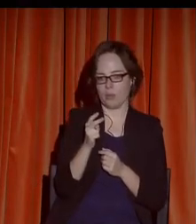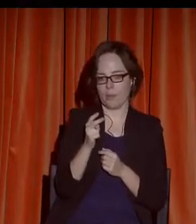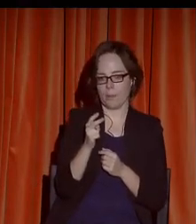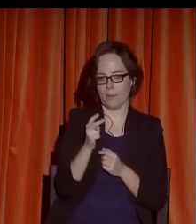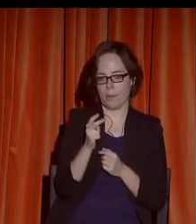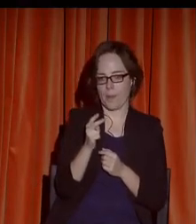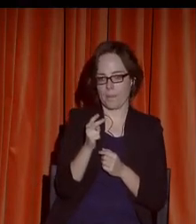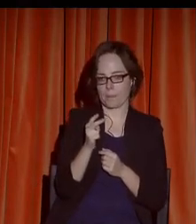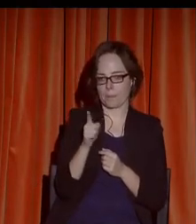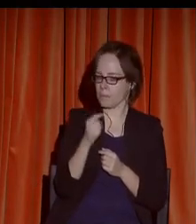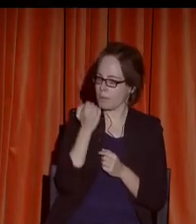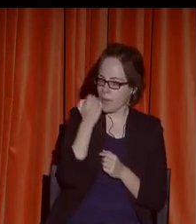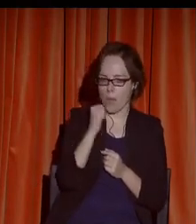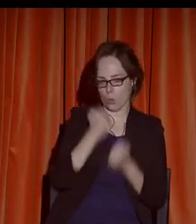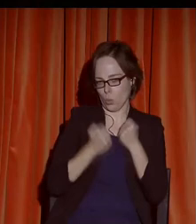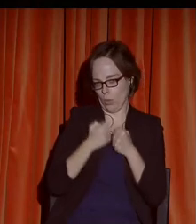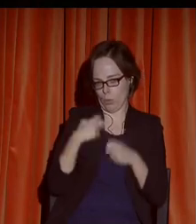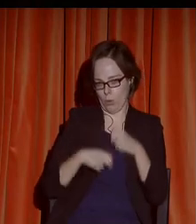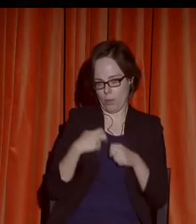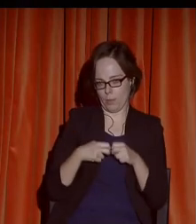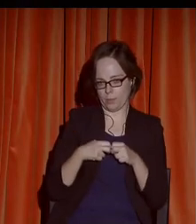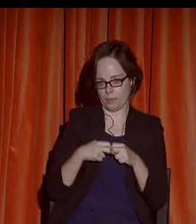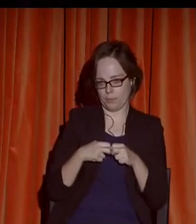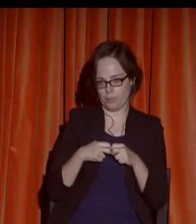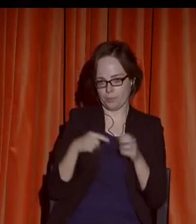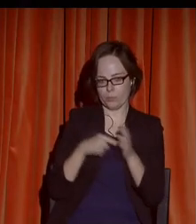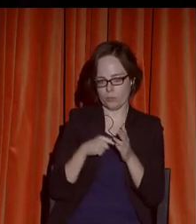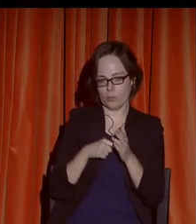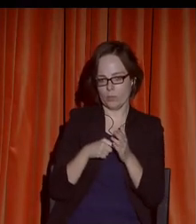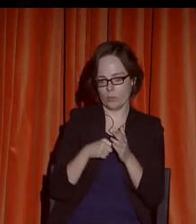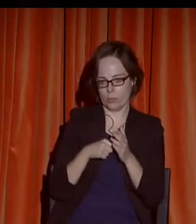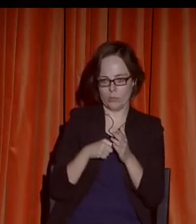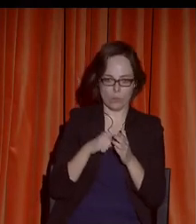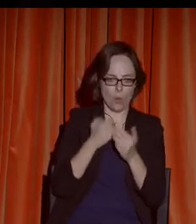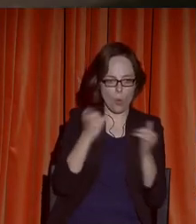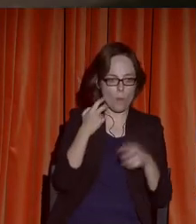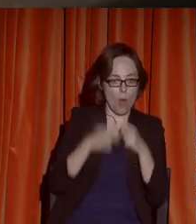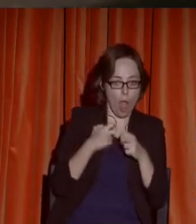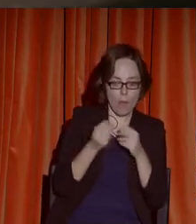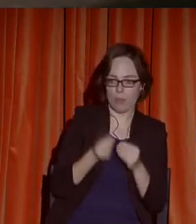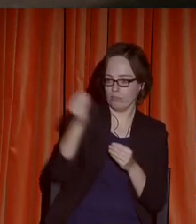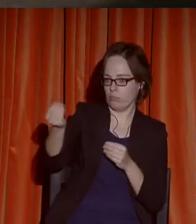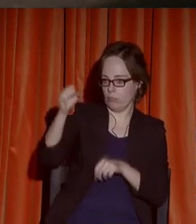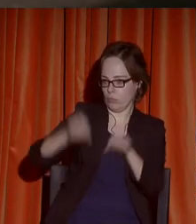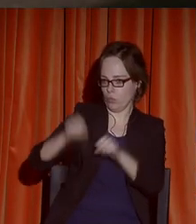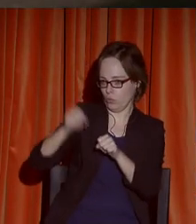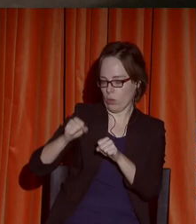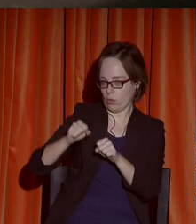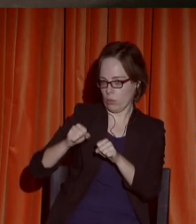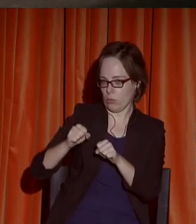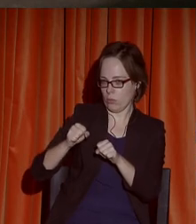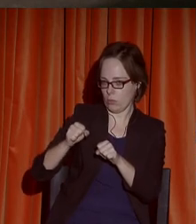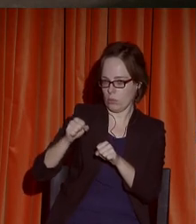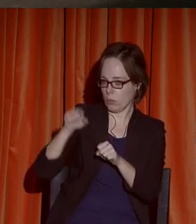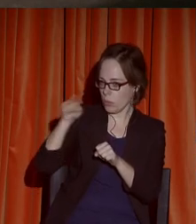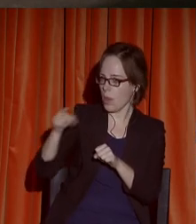te bardzo trudne problemy, które zostały powierzone Trybunałowi, i tam widać wyraźnie nie